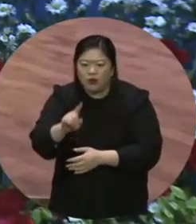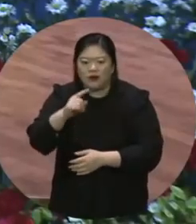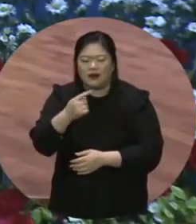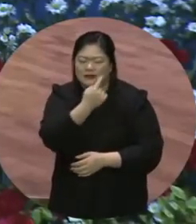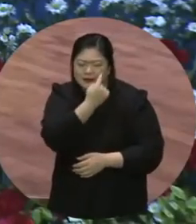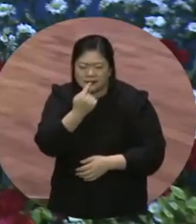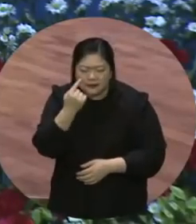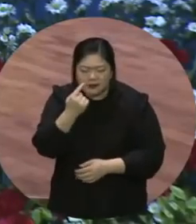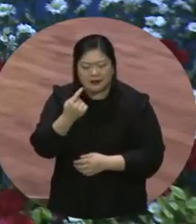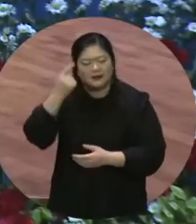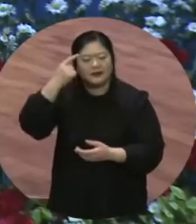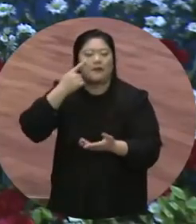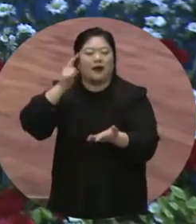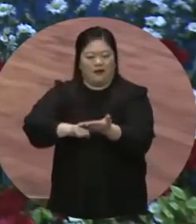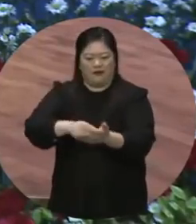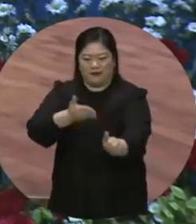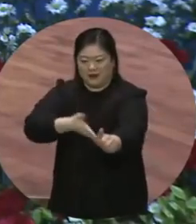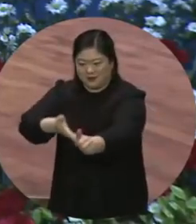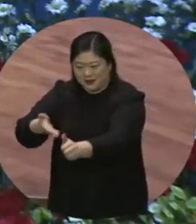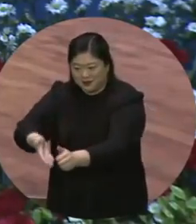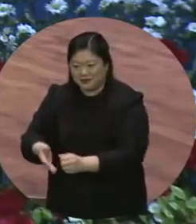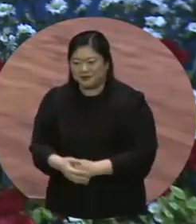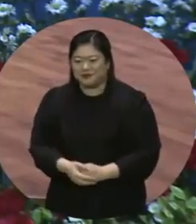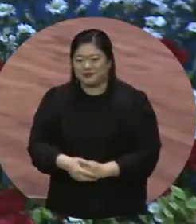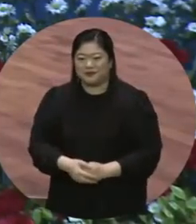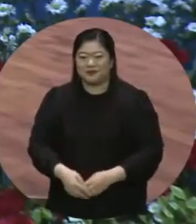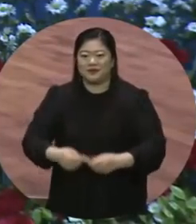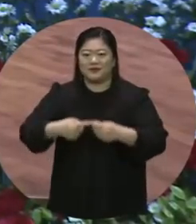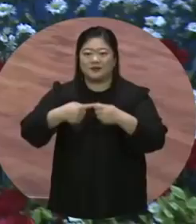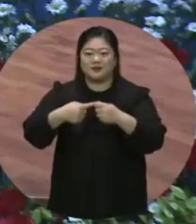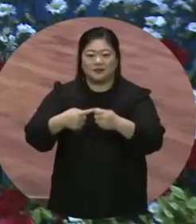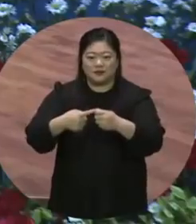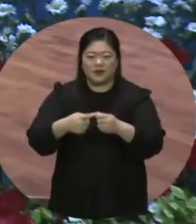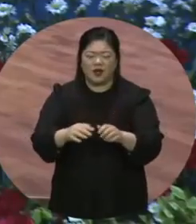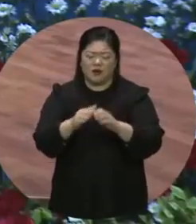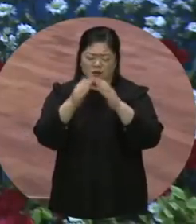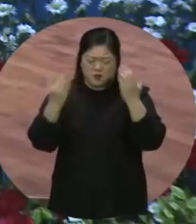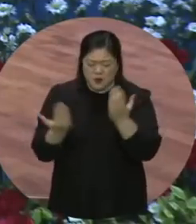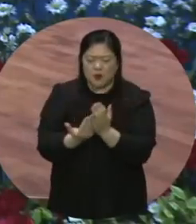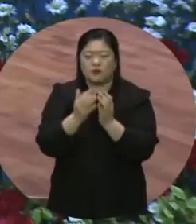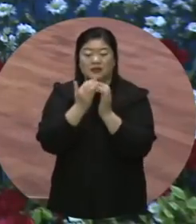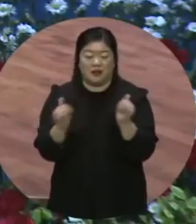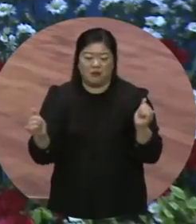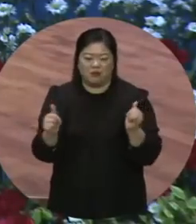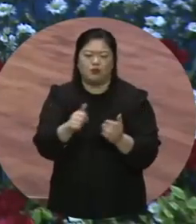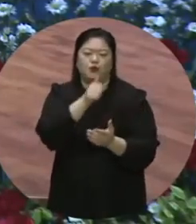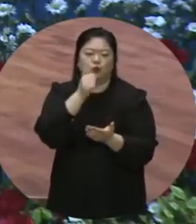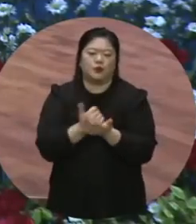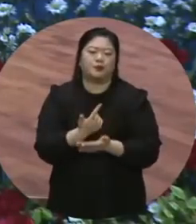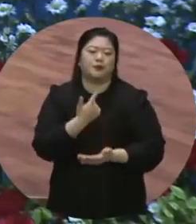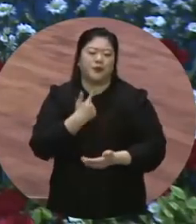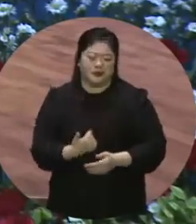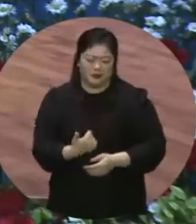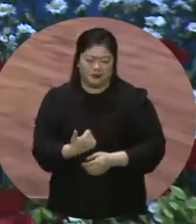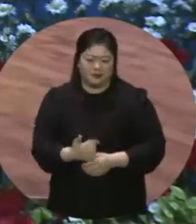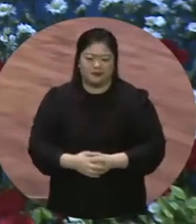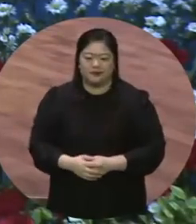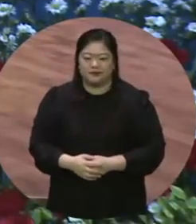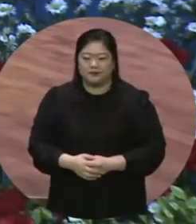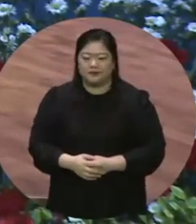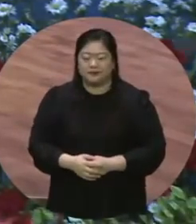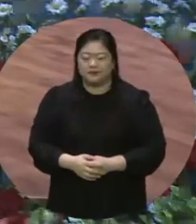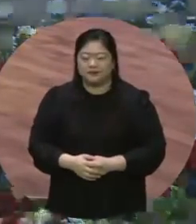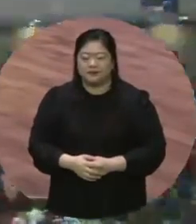주님으로 축복합니다. 그럼 첫째로 모든 사람은 죄인이라. 자 23절